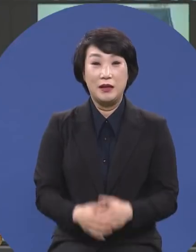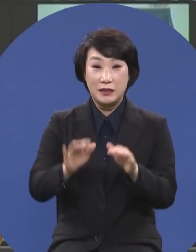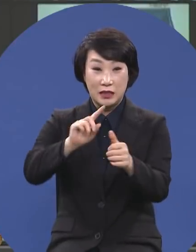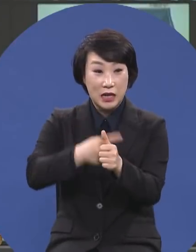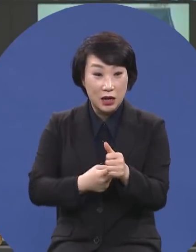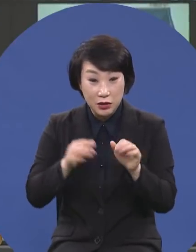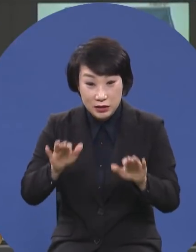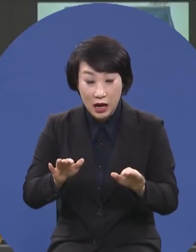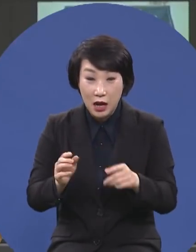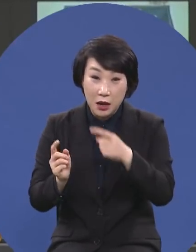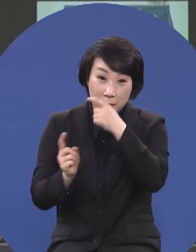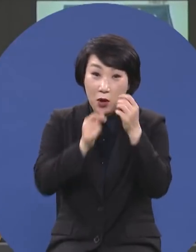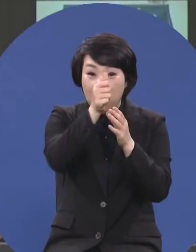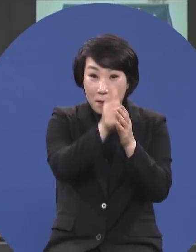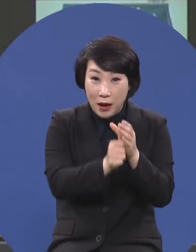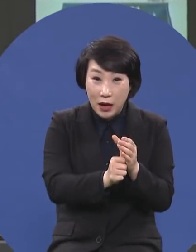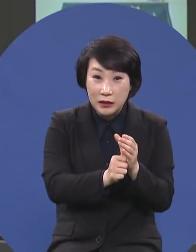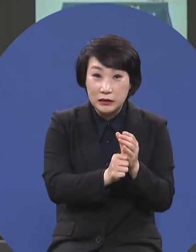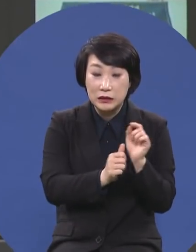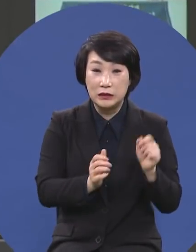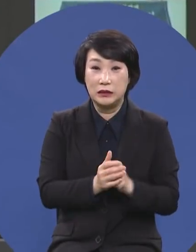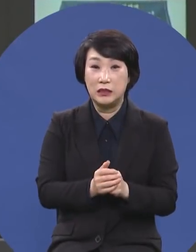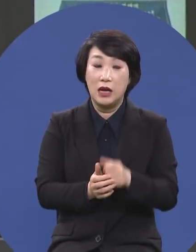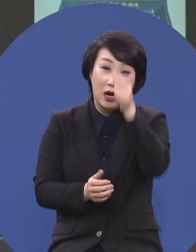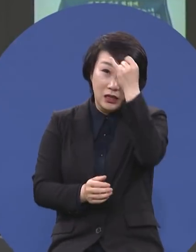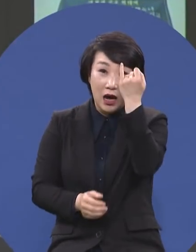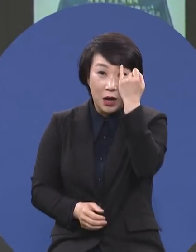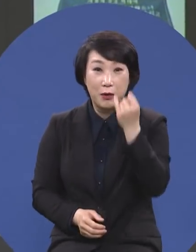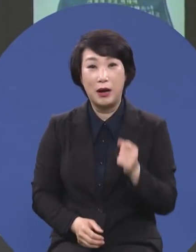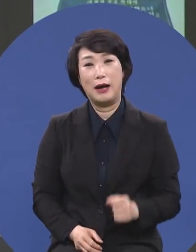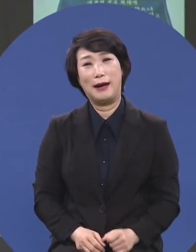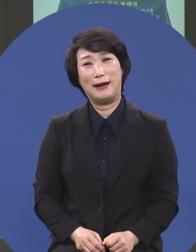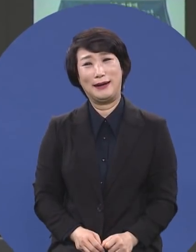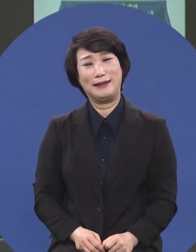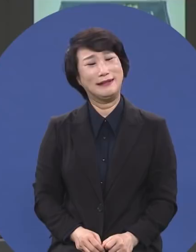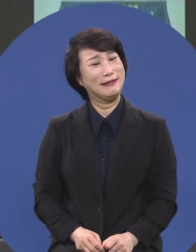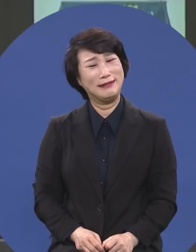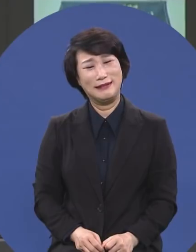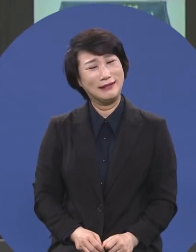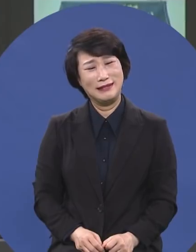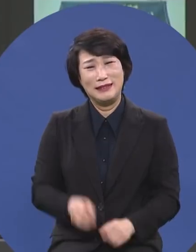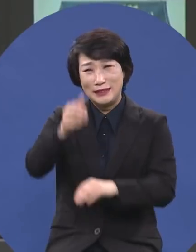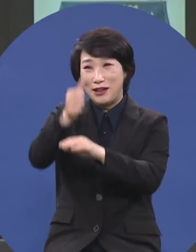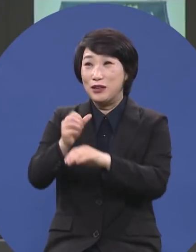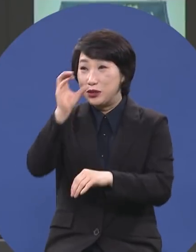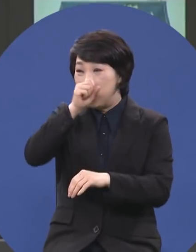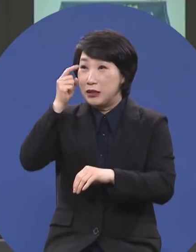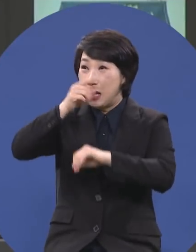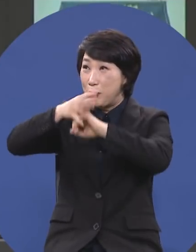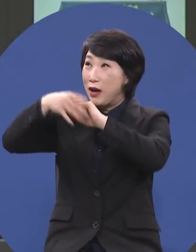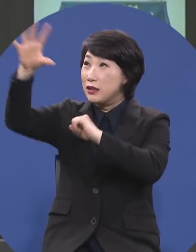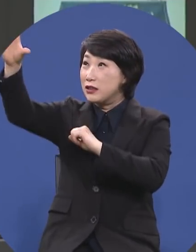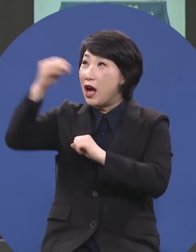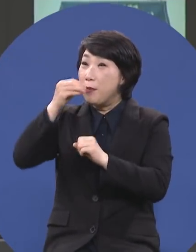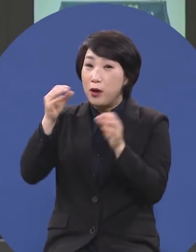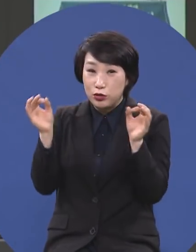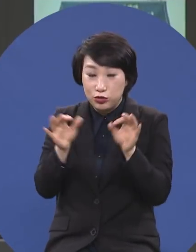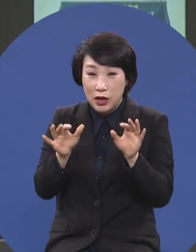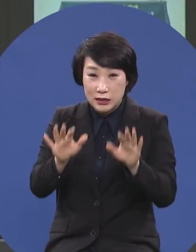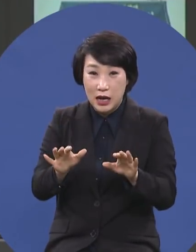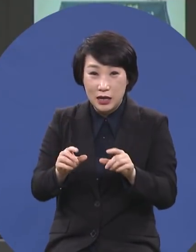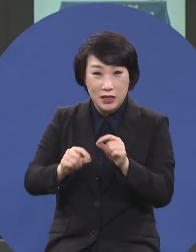그러므로 미혹당한 아담과 하와가 선악과를 먹는 순간